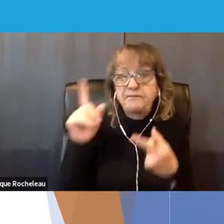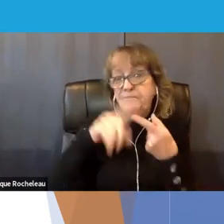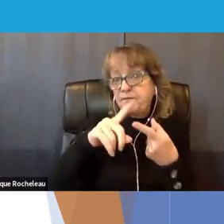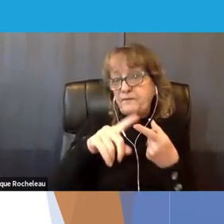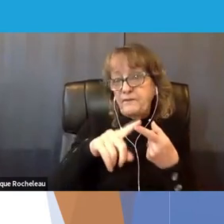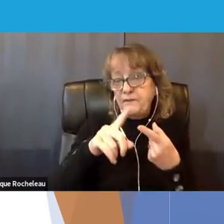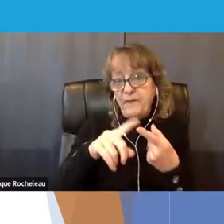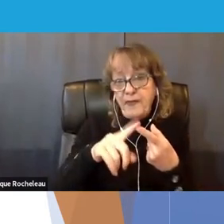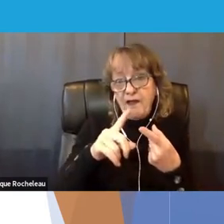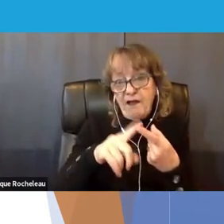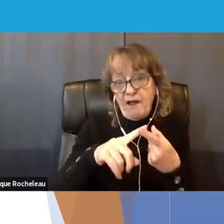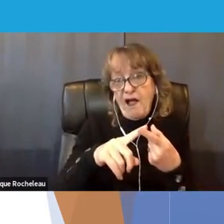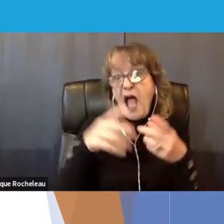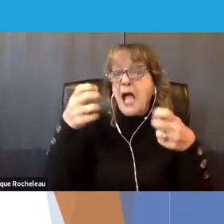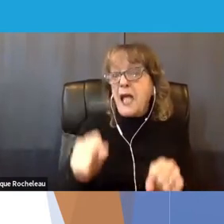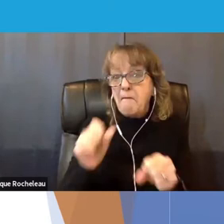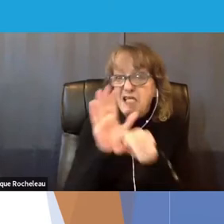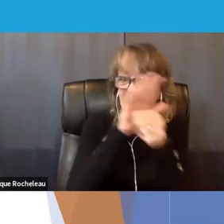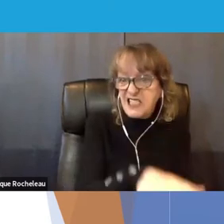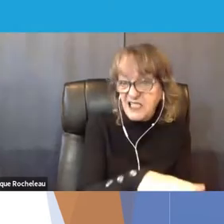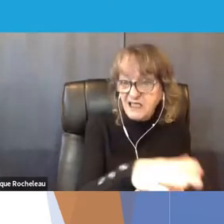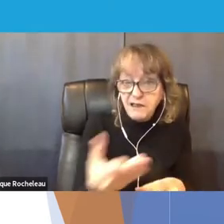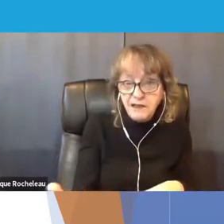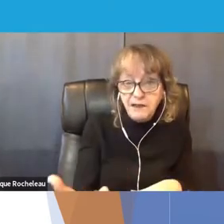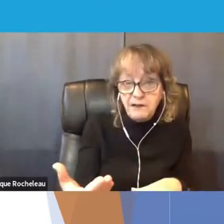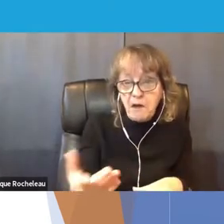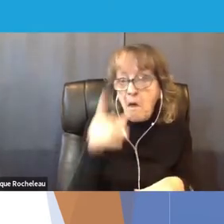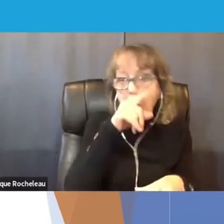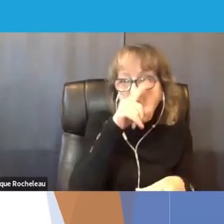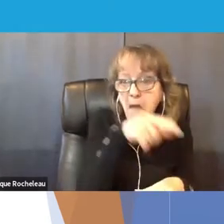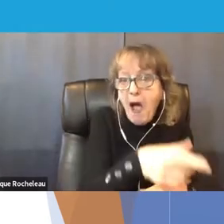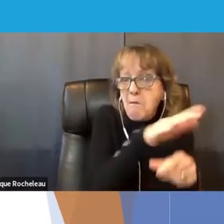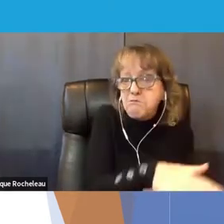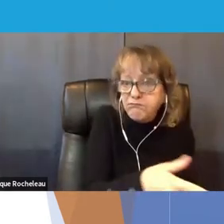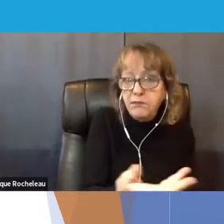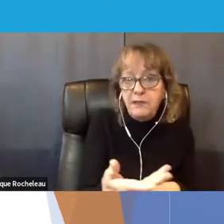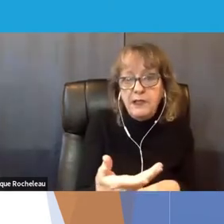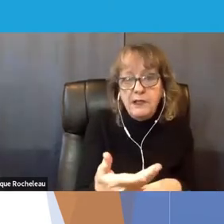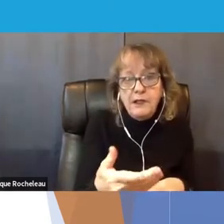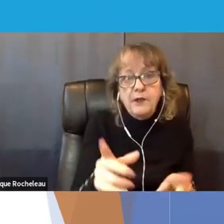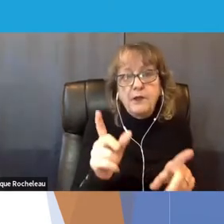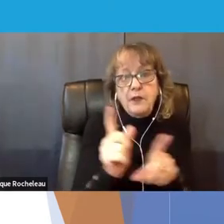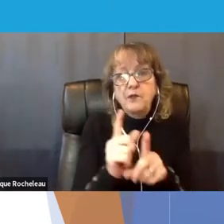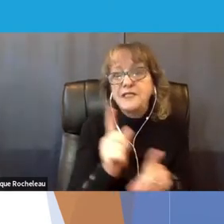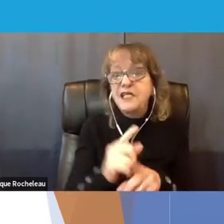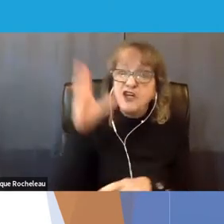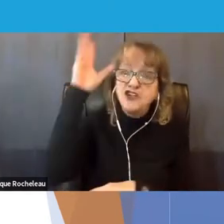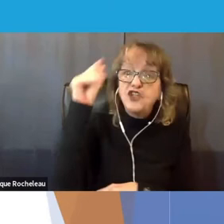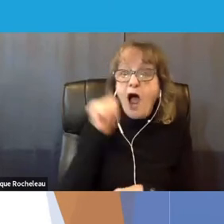par le capacitiste au niveau du corps, des capacités et des pressions structurées par le genre,